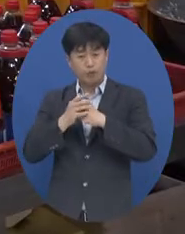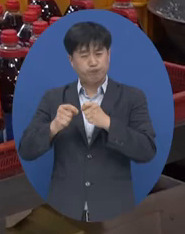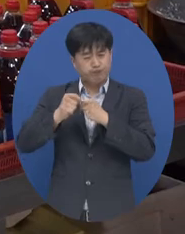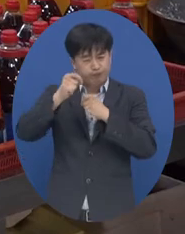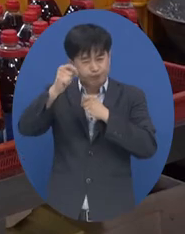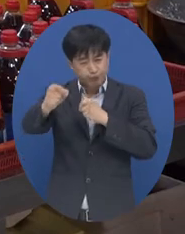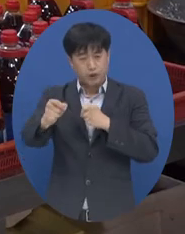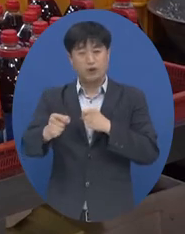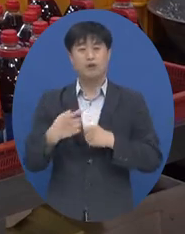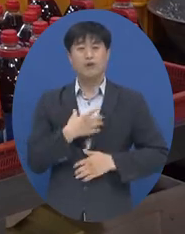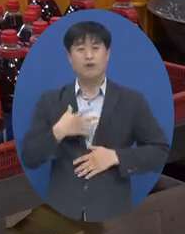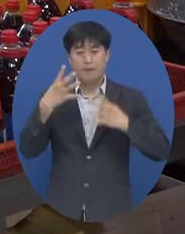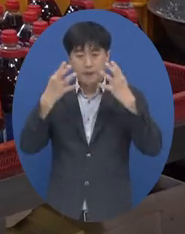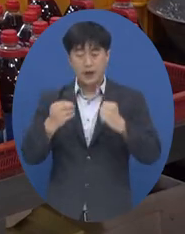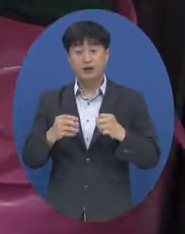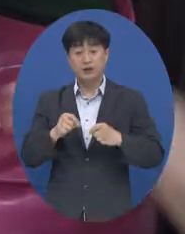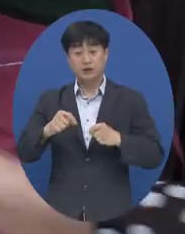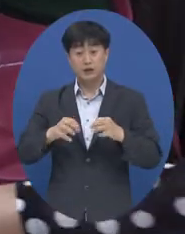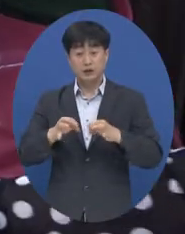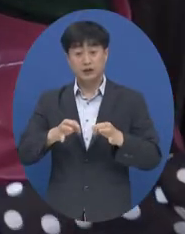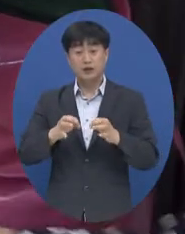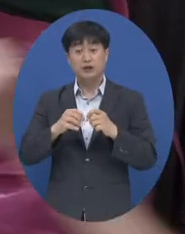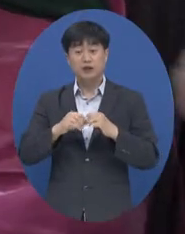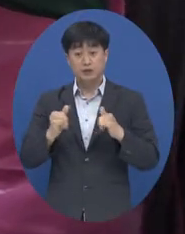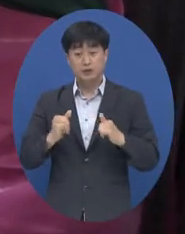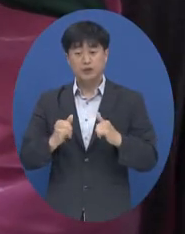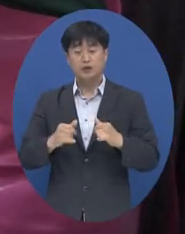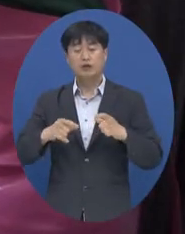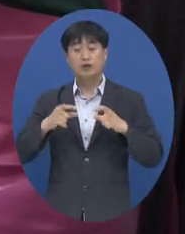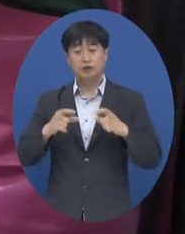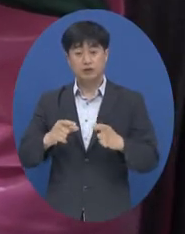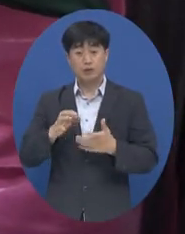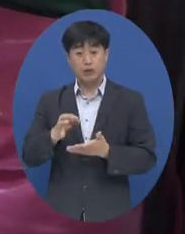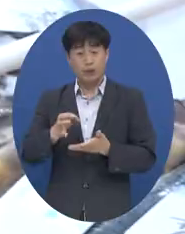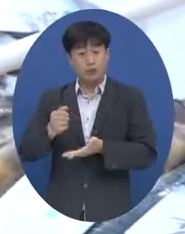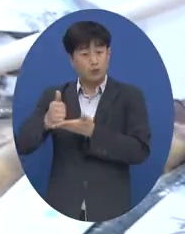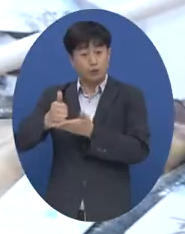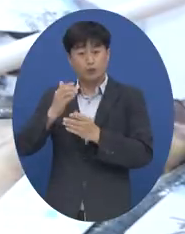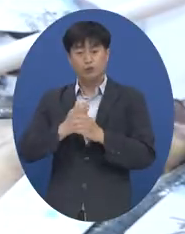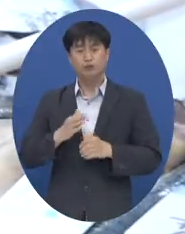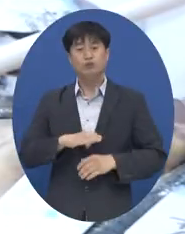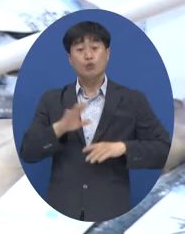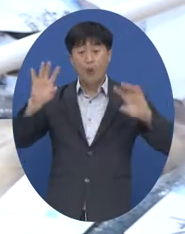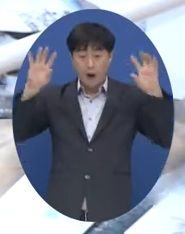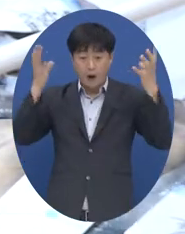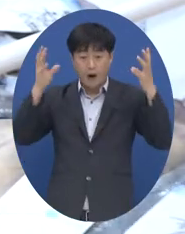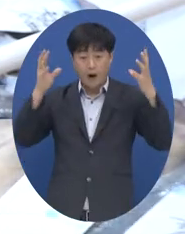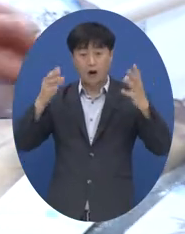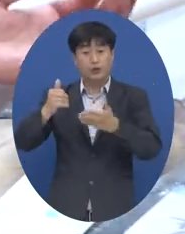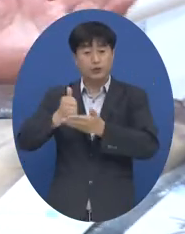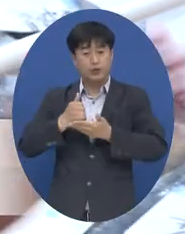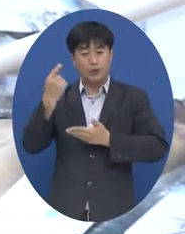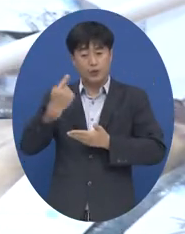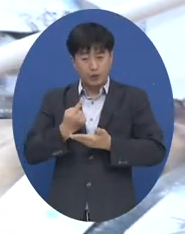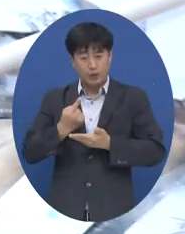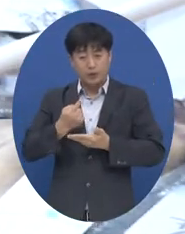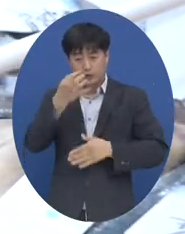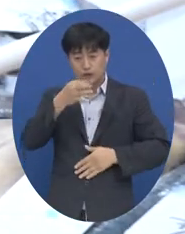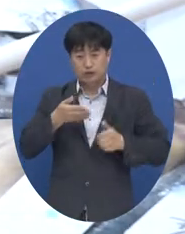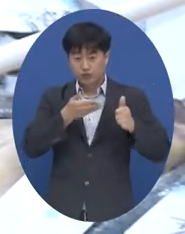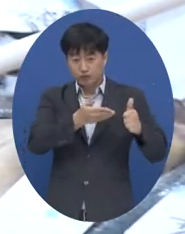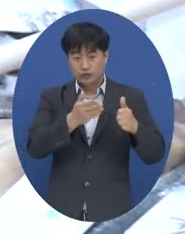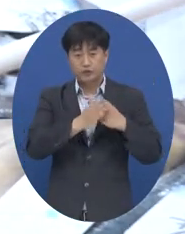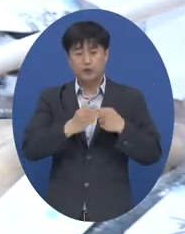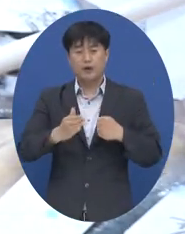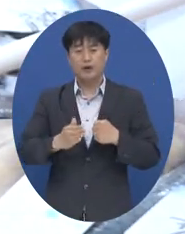코로나가 장기화되면서 시름에 빠졌던 상인들은 지역화폐 독려에 나섰습니다. 저희는 굉장히 환영하고 지금 손님들 오시면